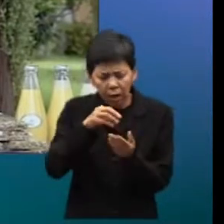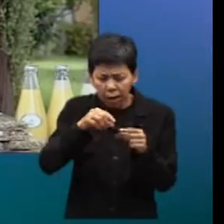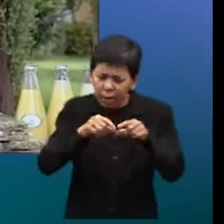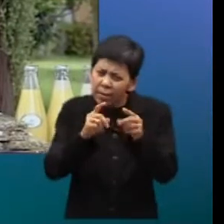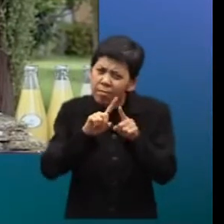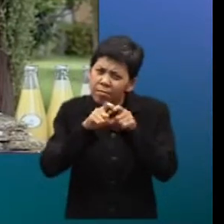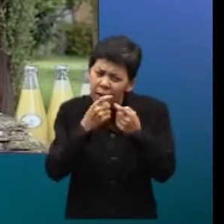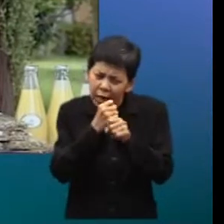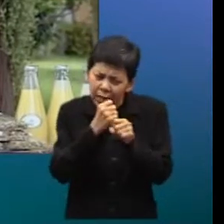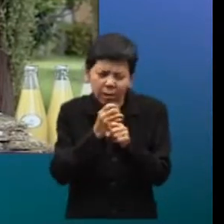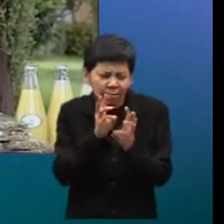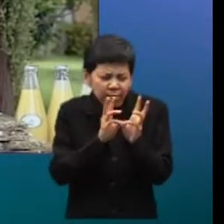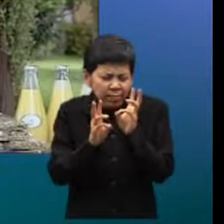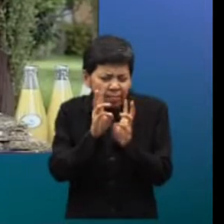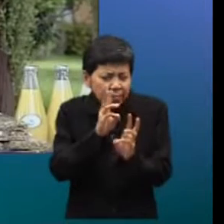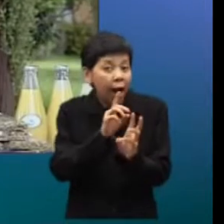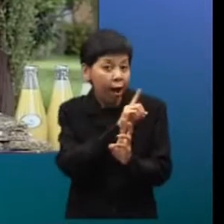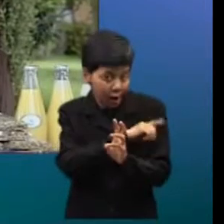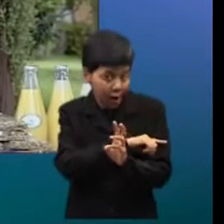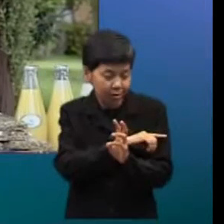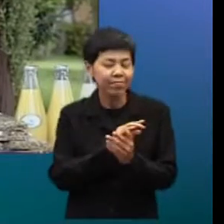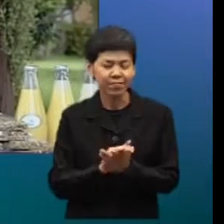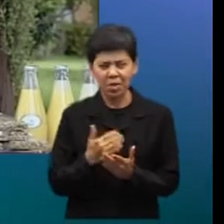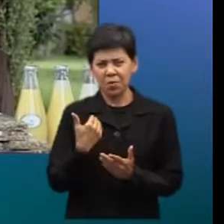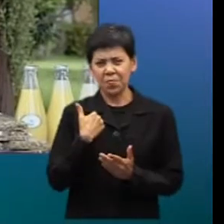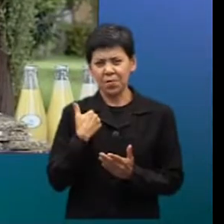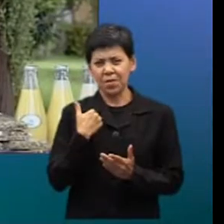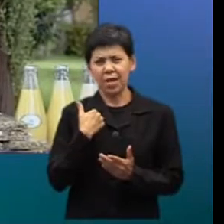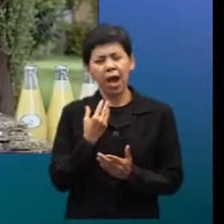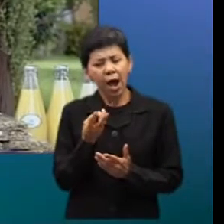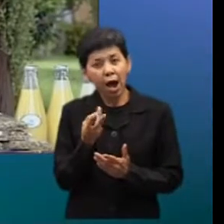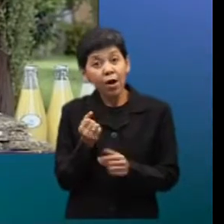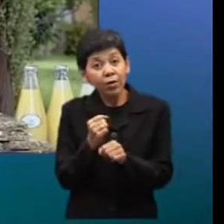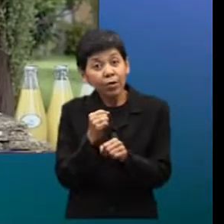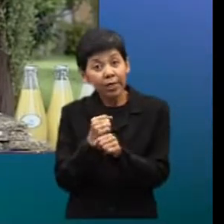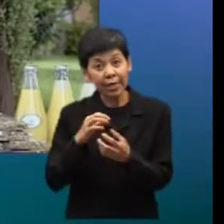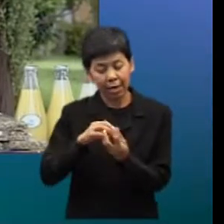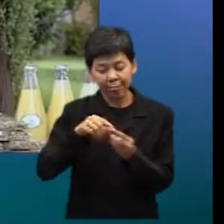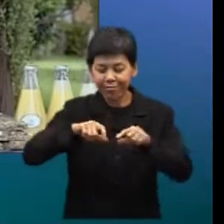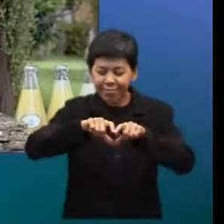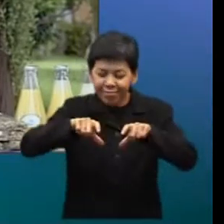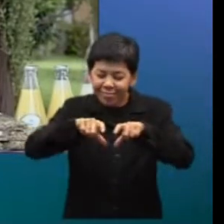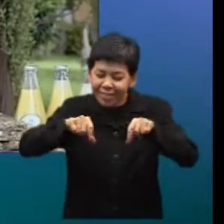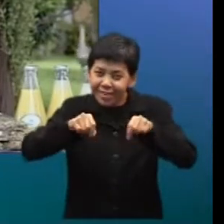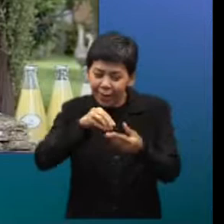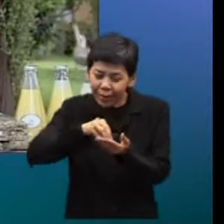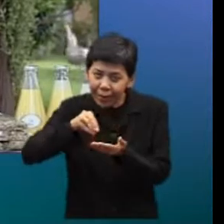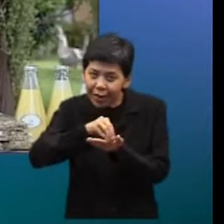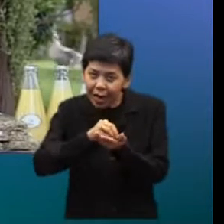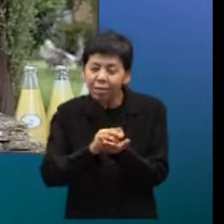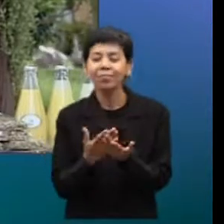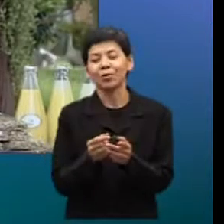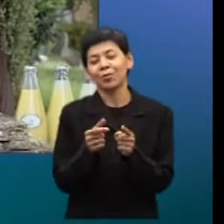คะก็มีส่วนผสมของงาเหมือนกันนะคะแต่ใช้งาขาวแล้วก็จะมีข้าวตังจากข้าวหักนะคะ